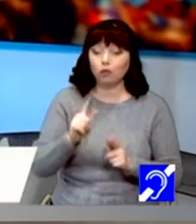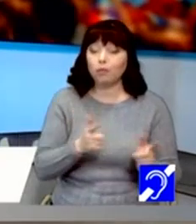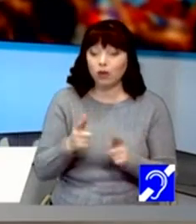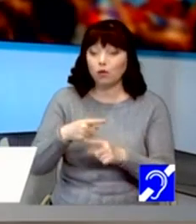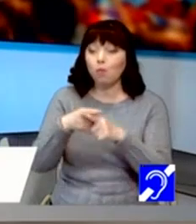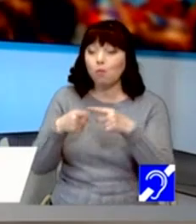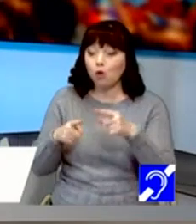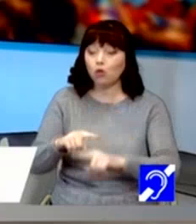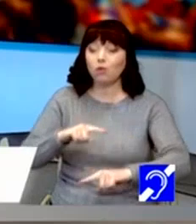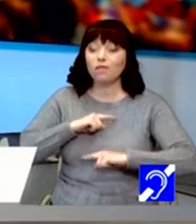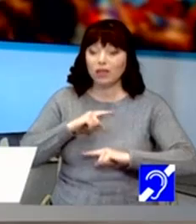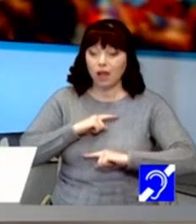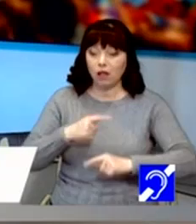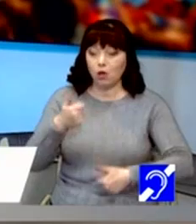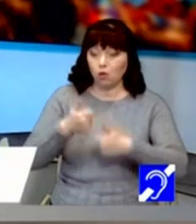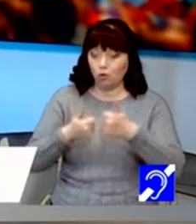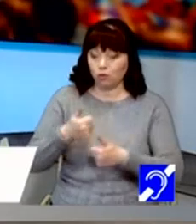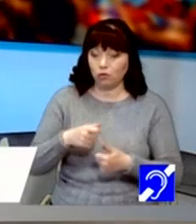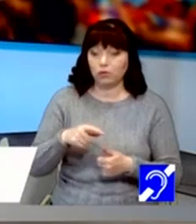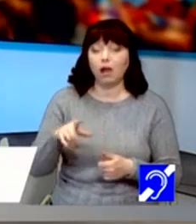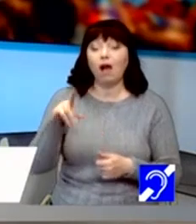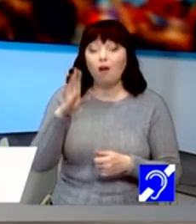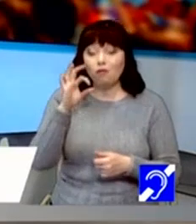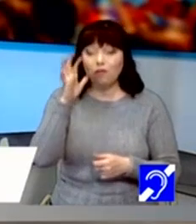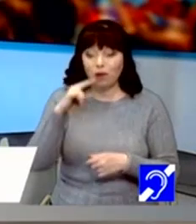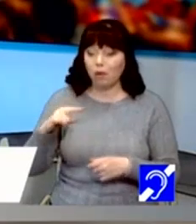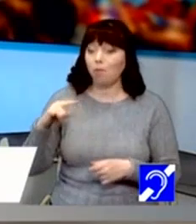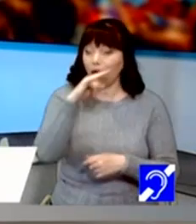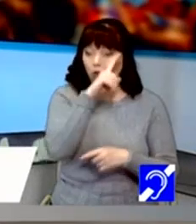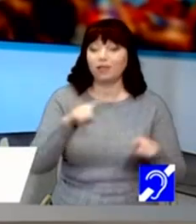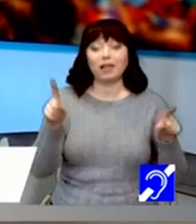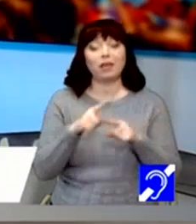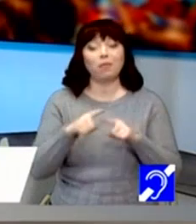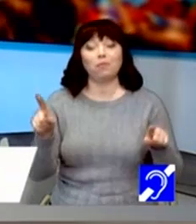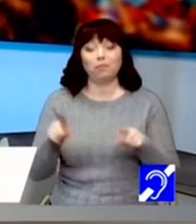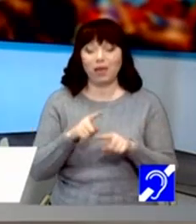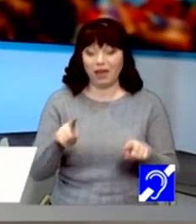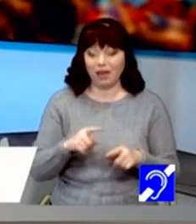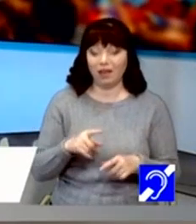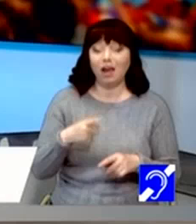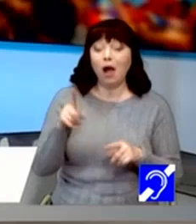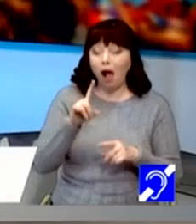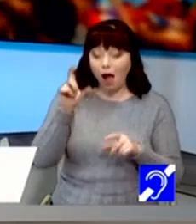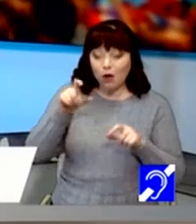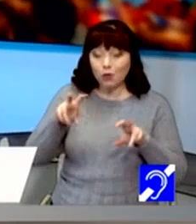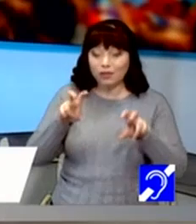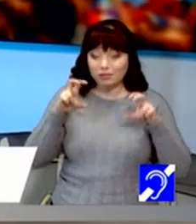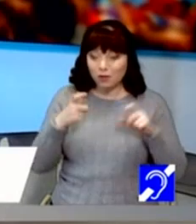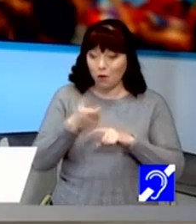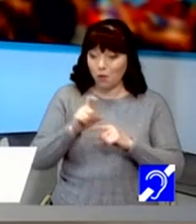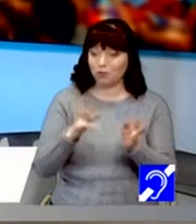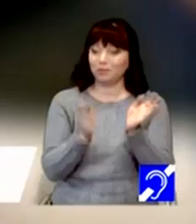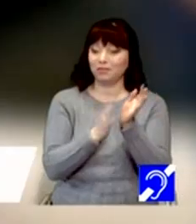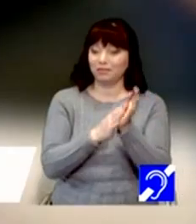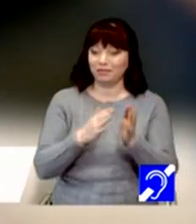semifinala concursului artistii au cantat în timpul zborului spre bucuria pasagerilor din aeronavă care au aplaudat și nu